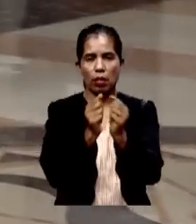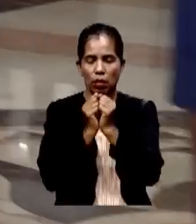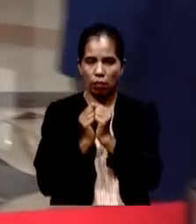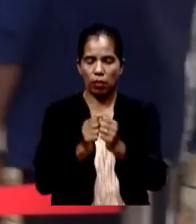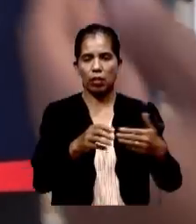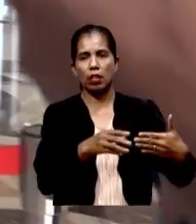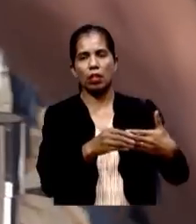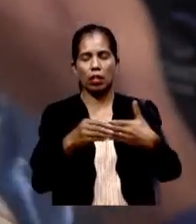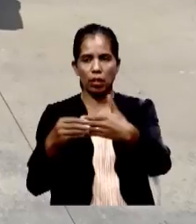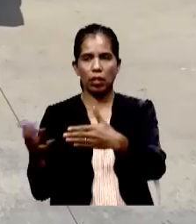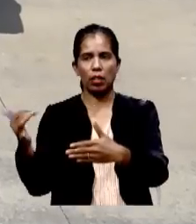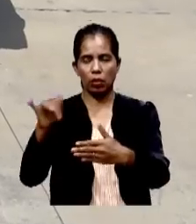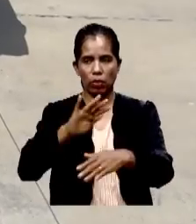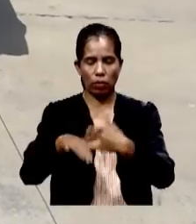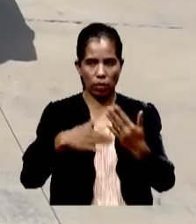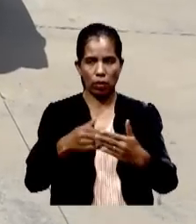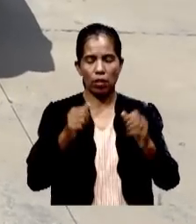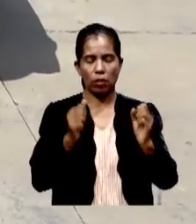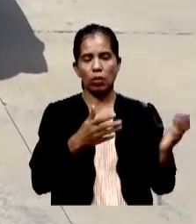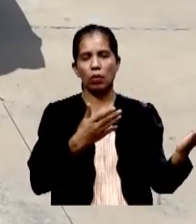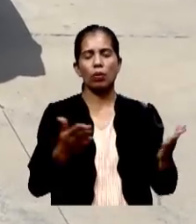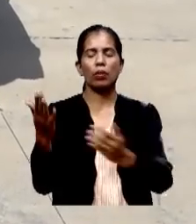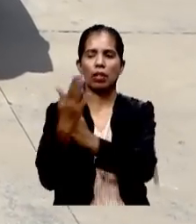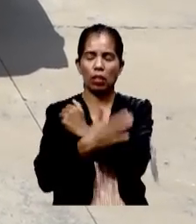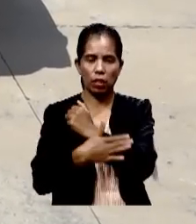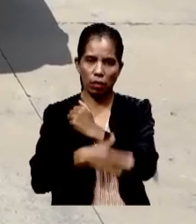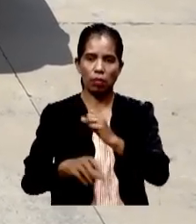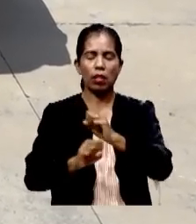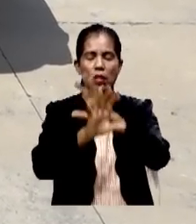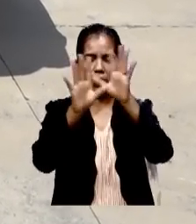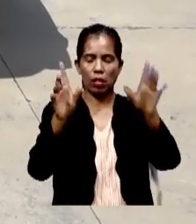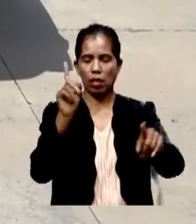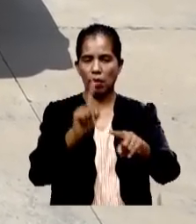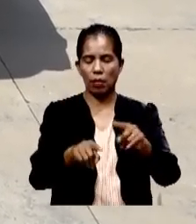líder resistência sira atu lori nasaung ba naromang no